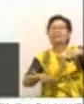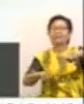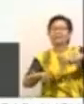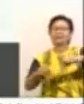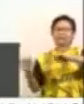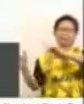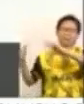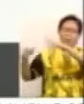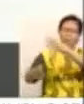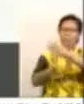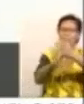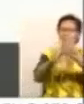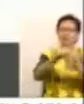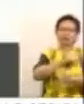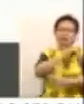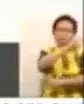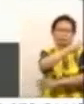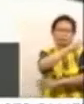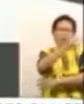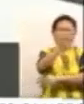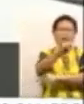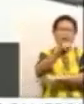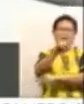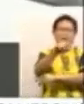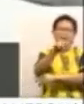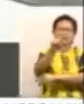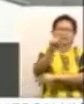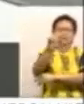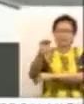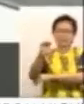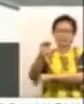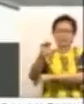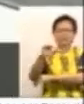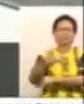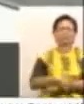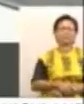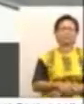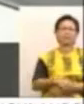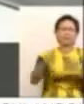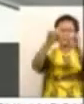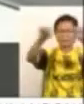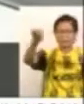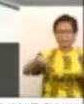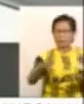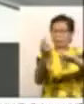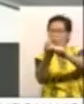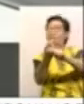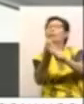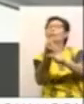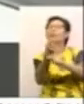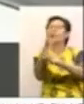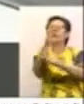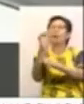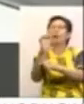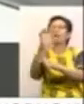dihadiri pemangku Ketua Pegawai Eksekutif MGTC Syed Ahmad Syed Mustafa. Stesen yang dibina dengan kos